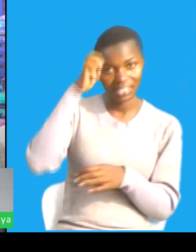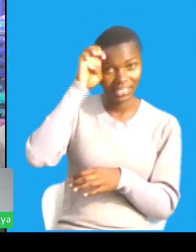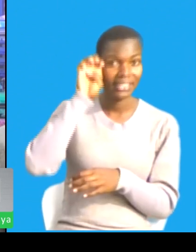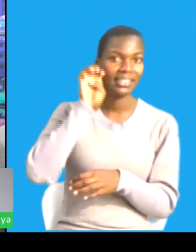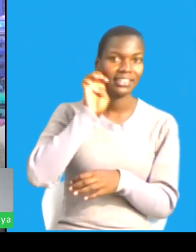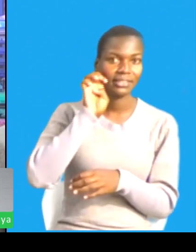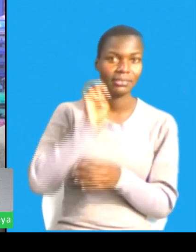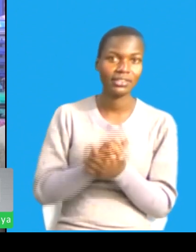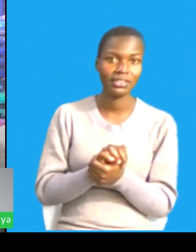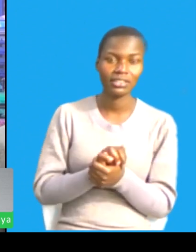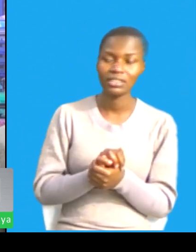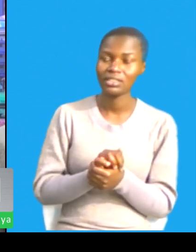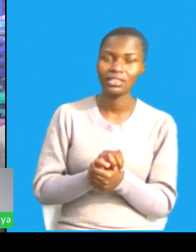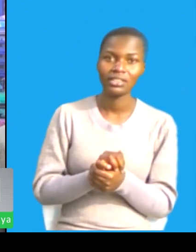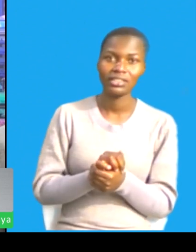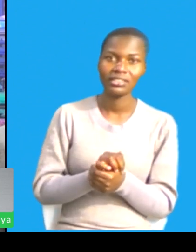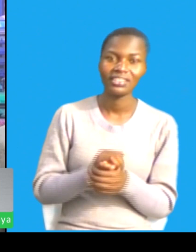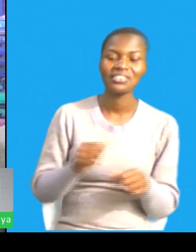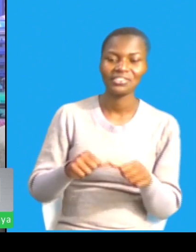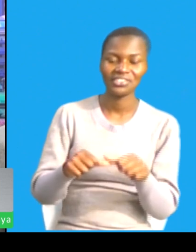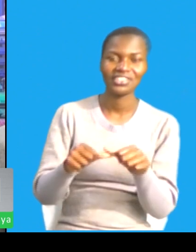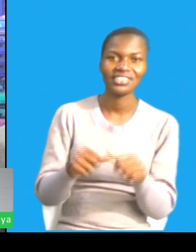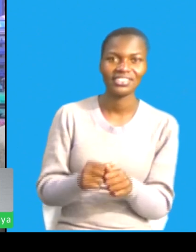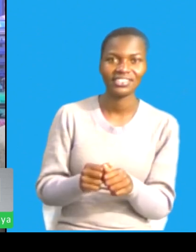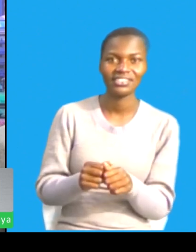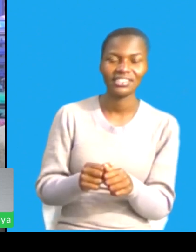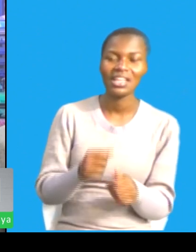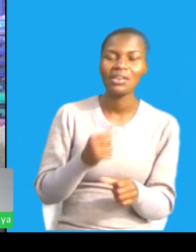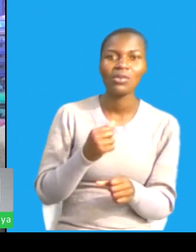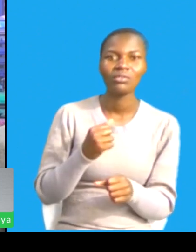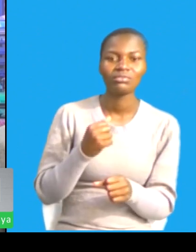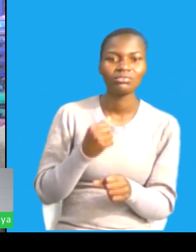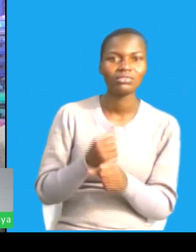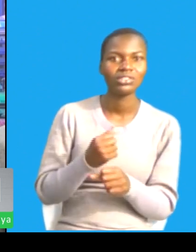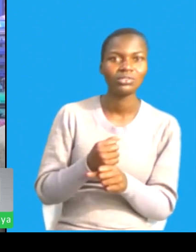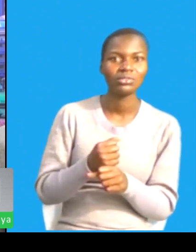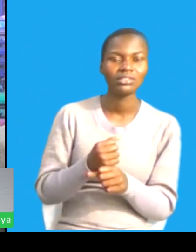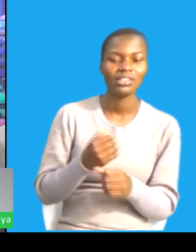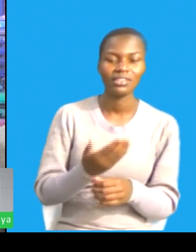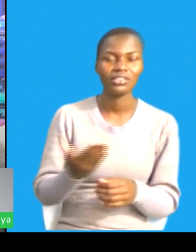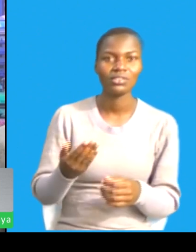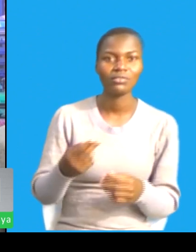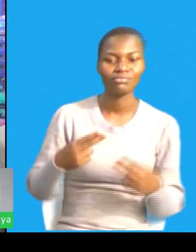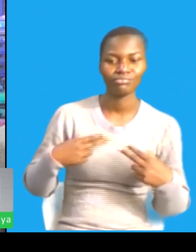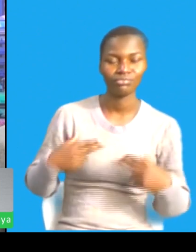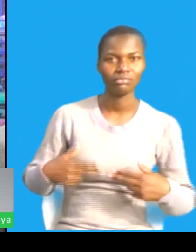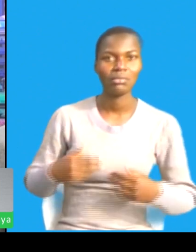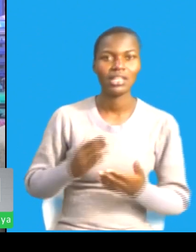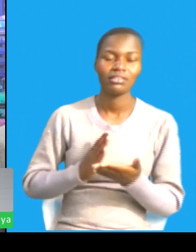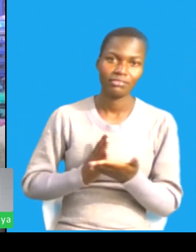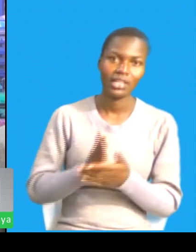Akinyi. Yes. You proceed. Tunafanya mambo za human rights, tunafanya biashara